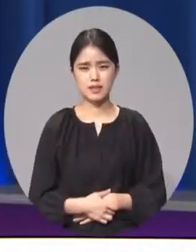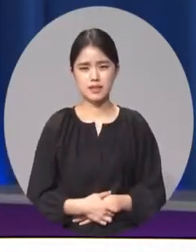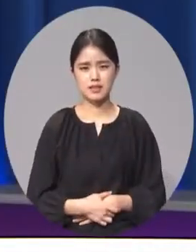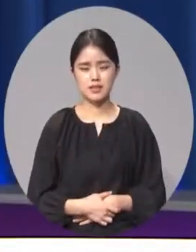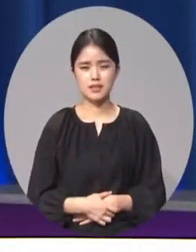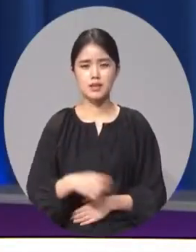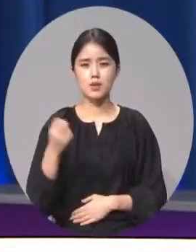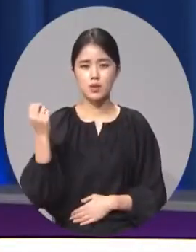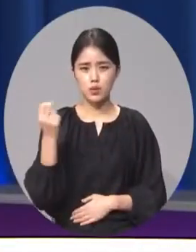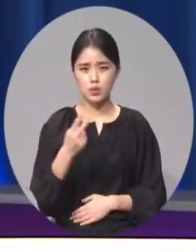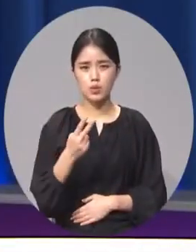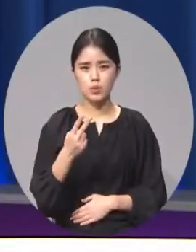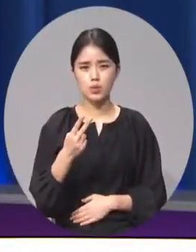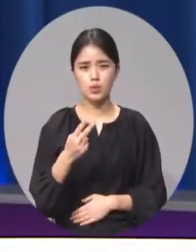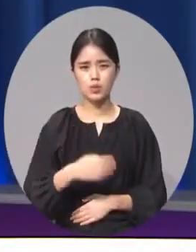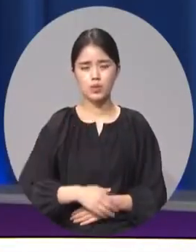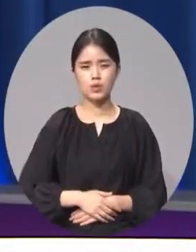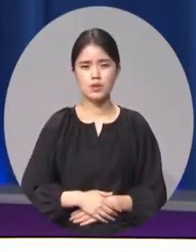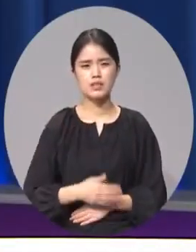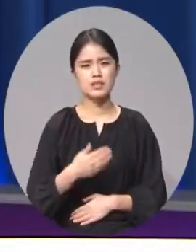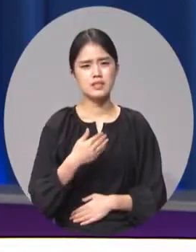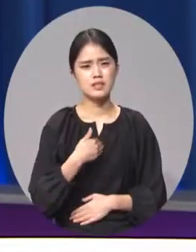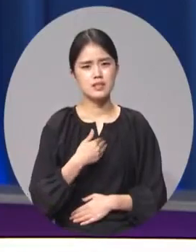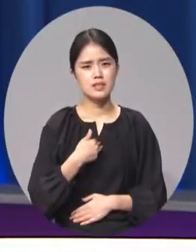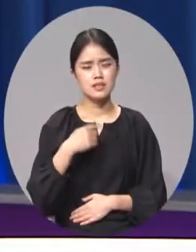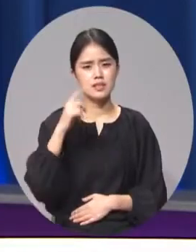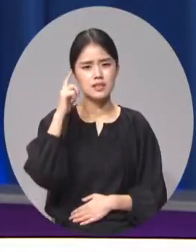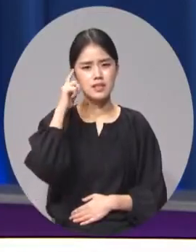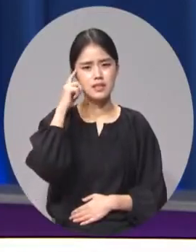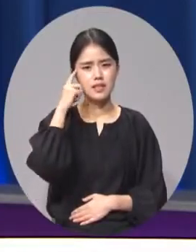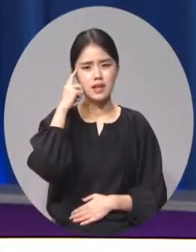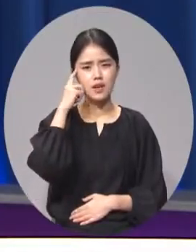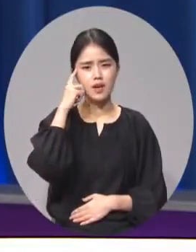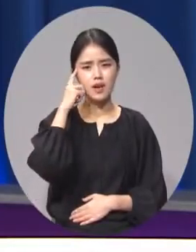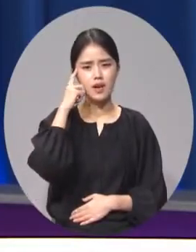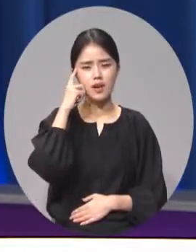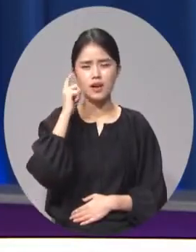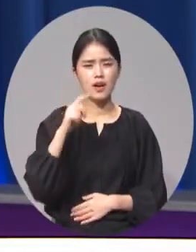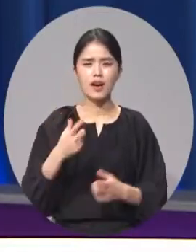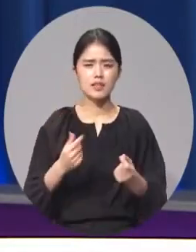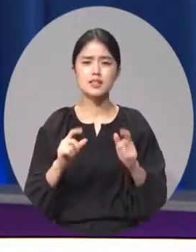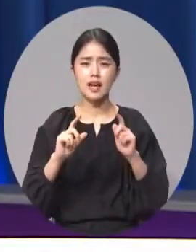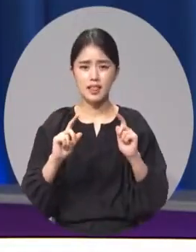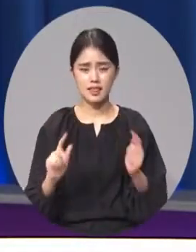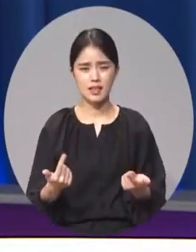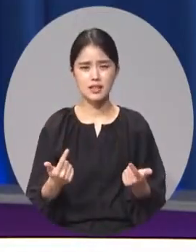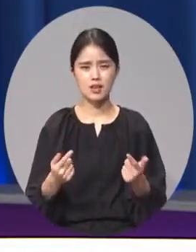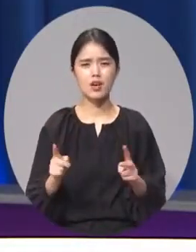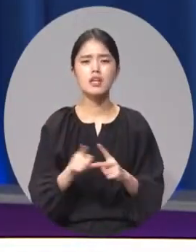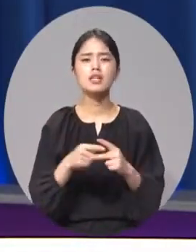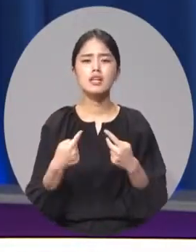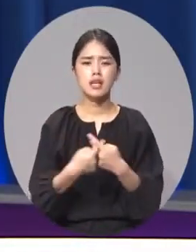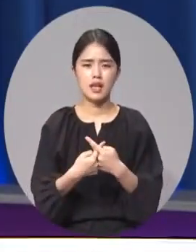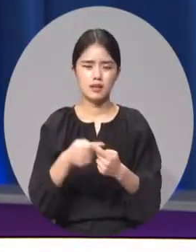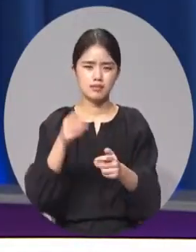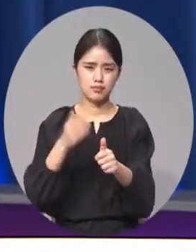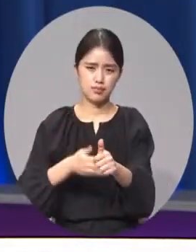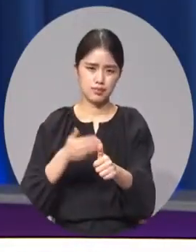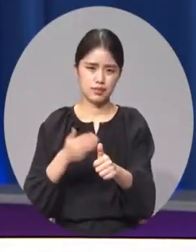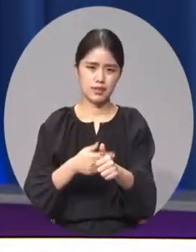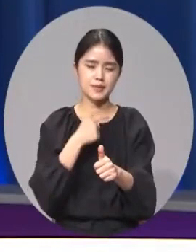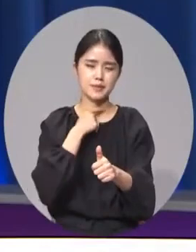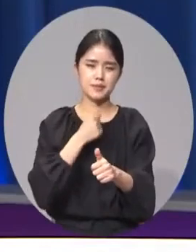그리고 또 제 의도가 전혀 그렇지 않았다는 점도 좀 어이 해 달라고 부탁드리고